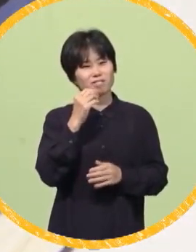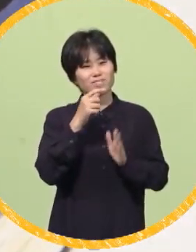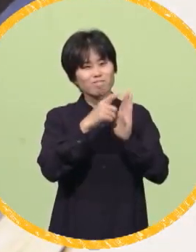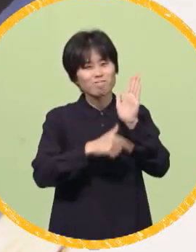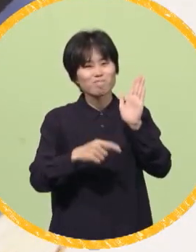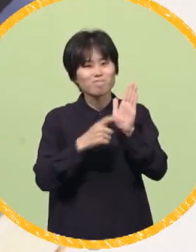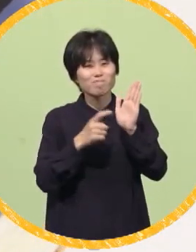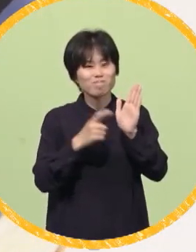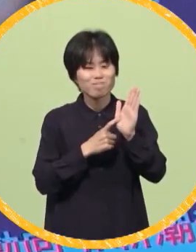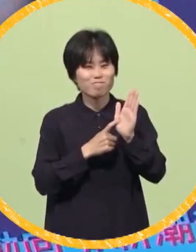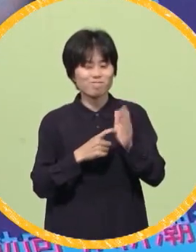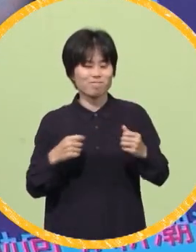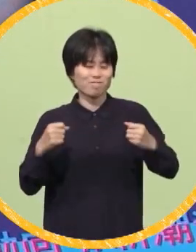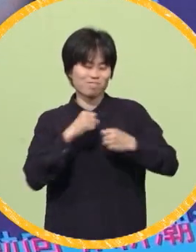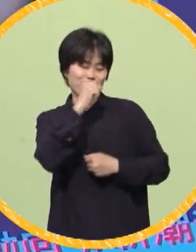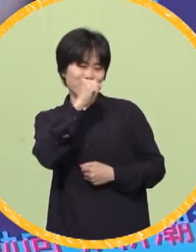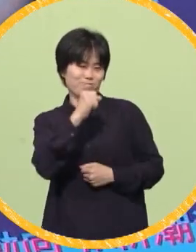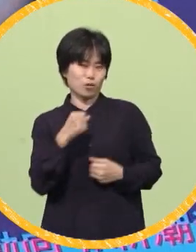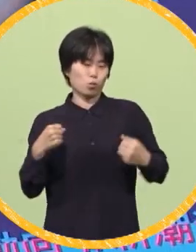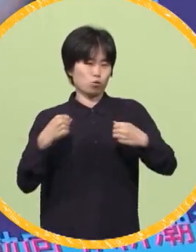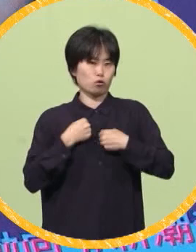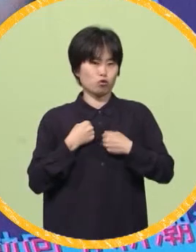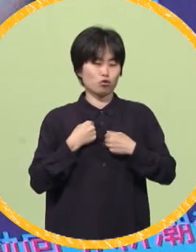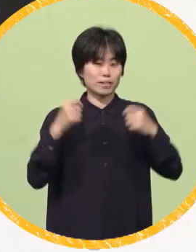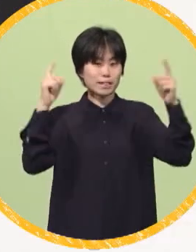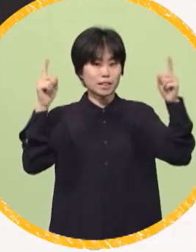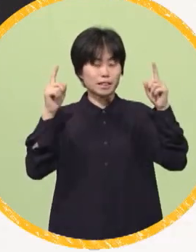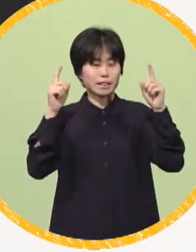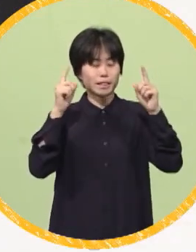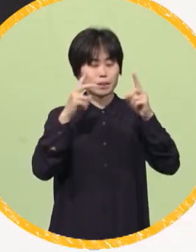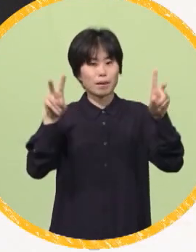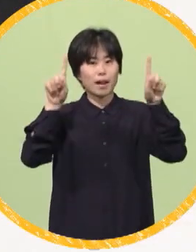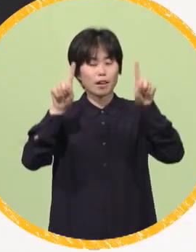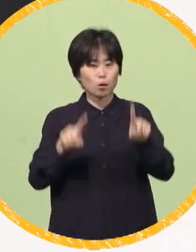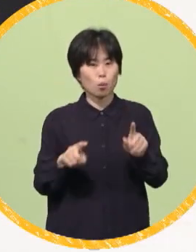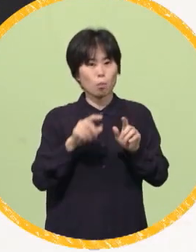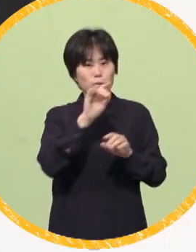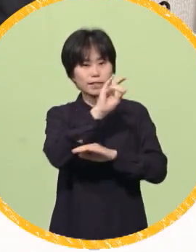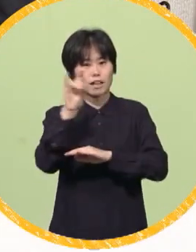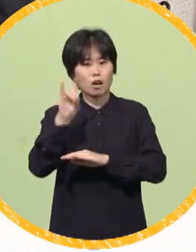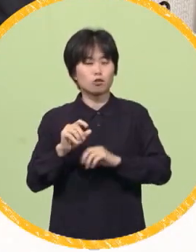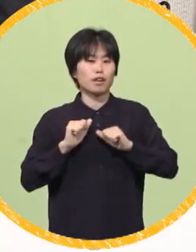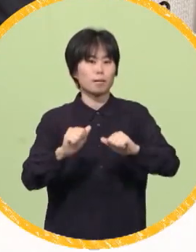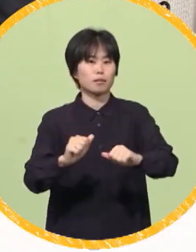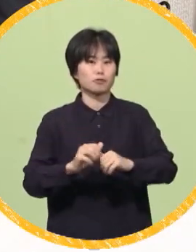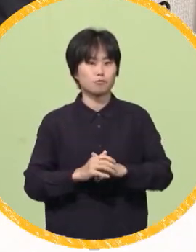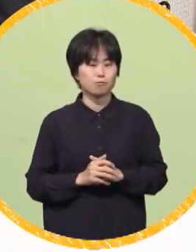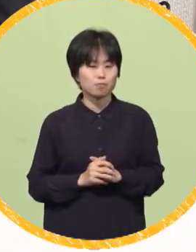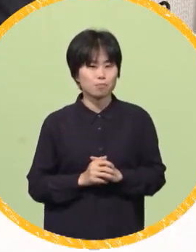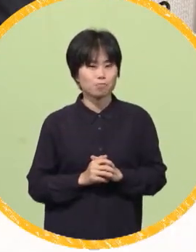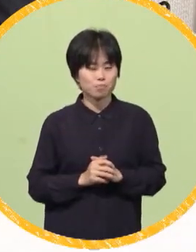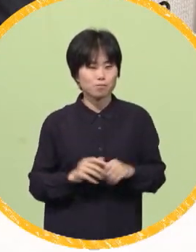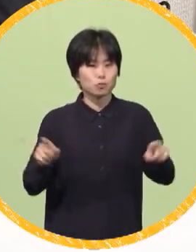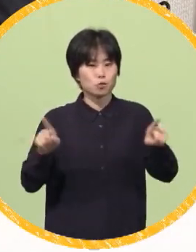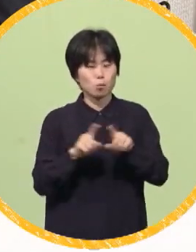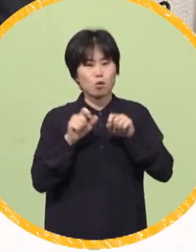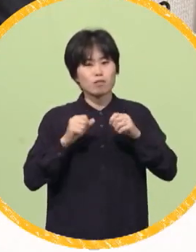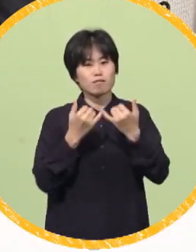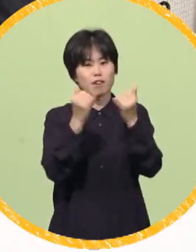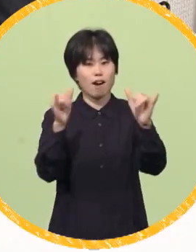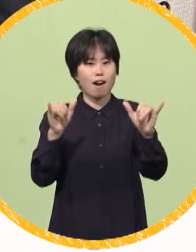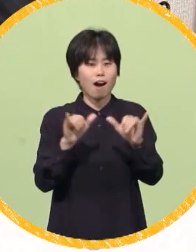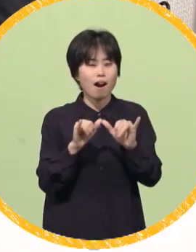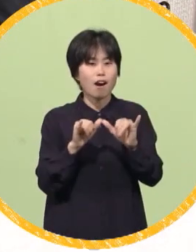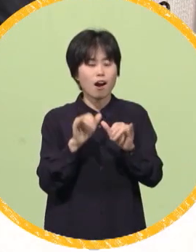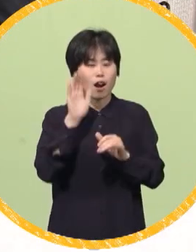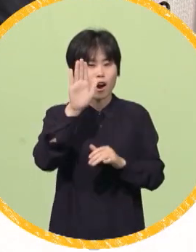着こなせるアイテムの開発やイベントのプロデュースを手掛けています。 共に生きる社会として、はい、